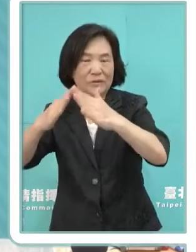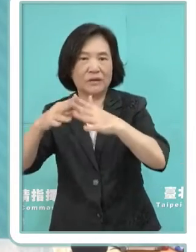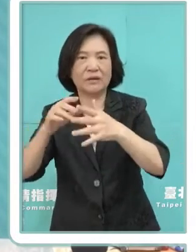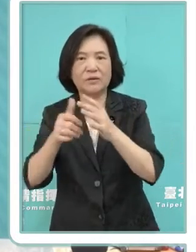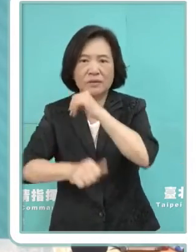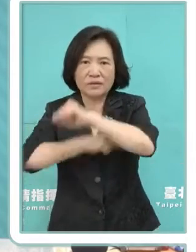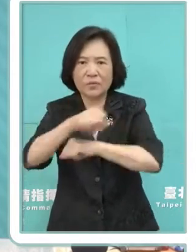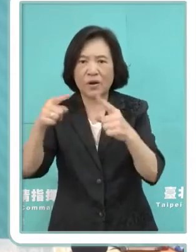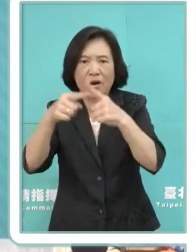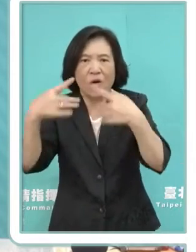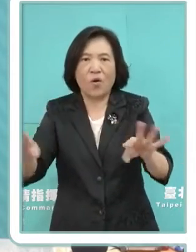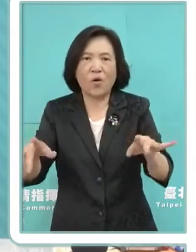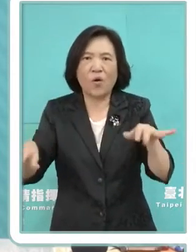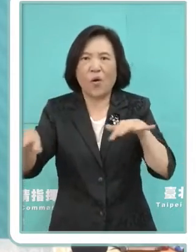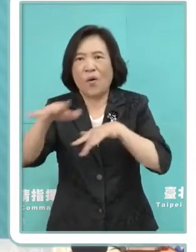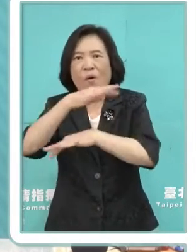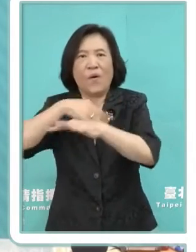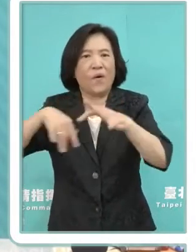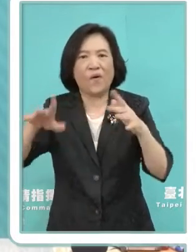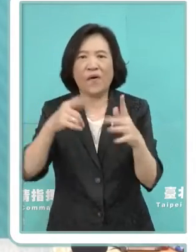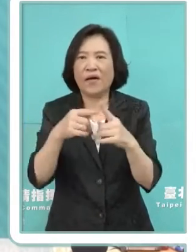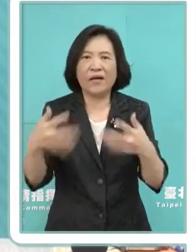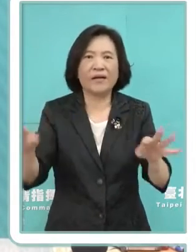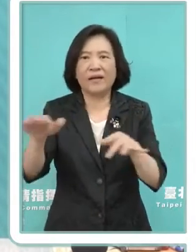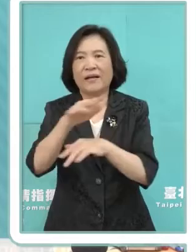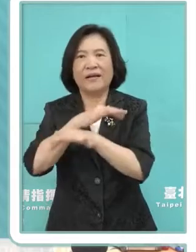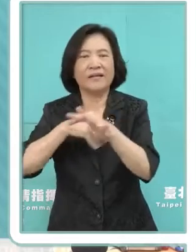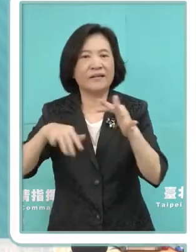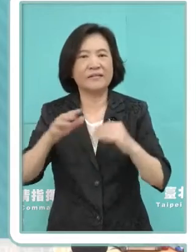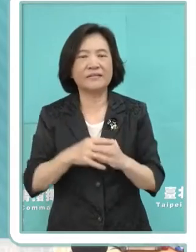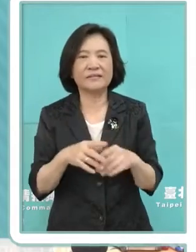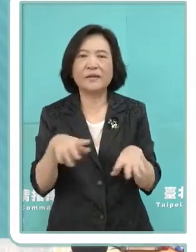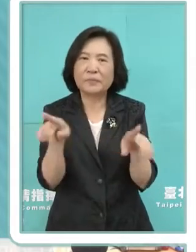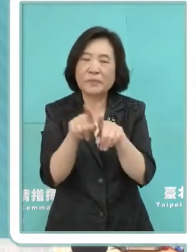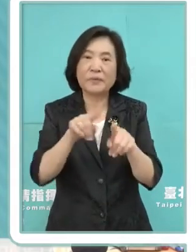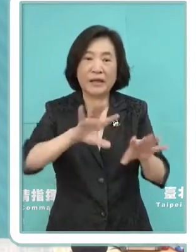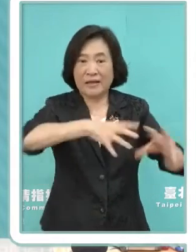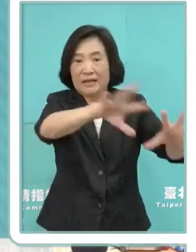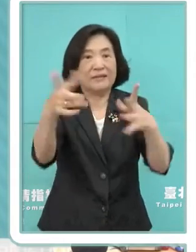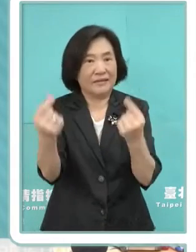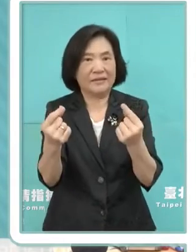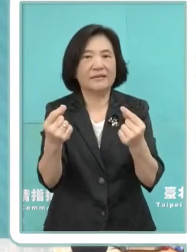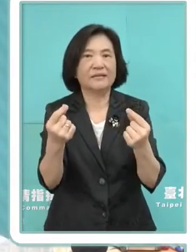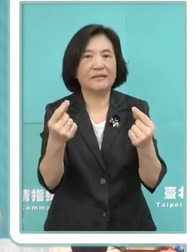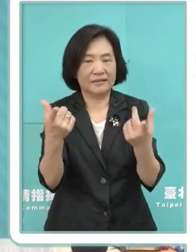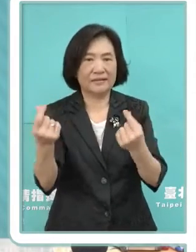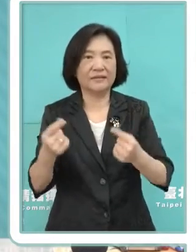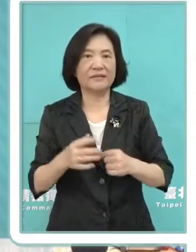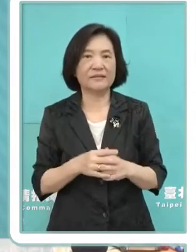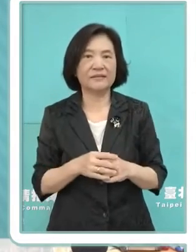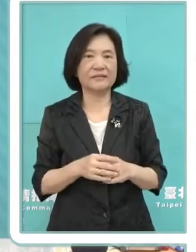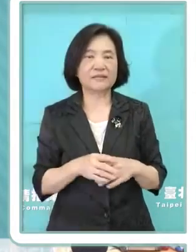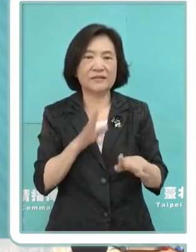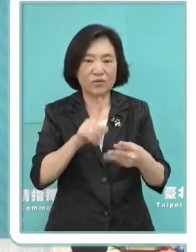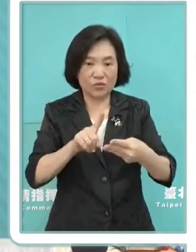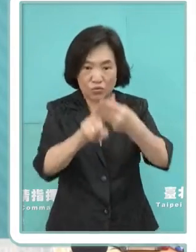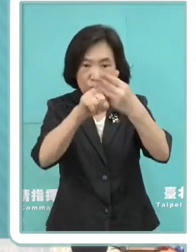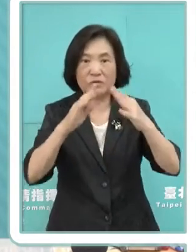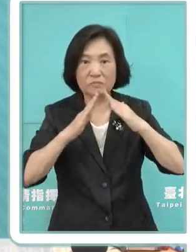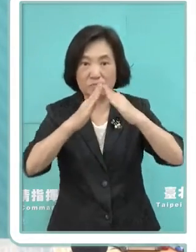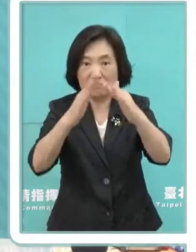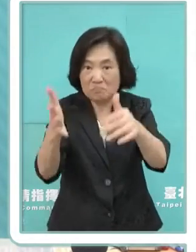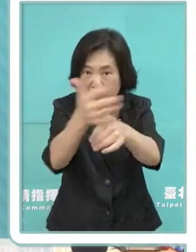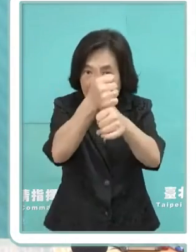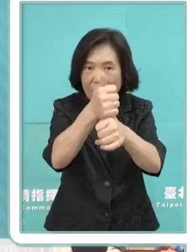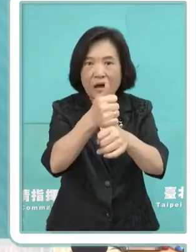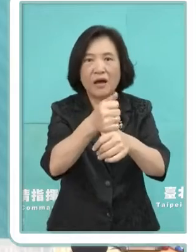它的生活模式，你知道，就人流会特别厉害。所以一般来讲，世界各国都是以这种主要的首